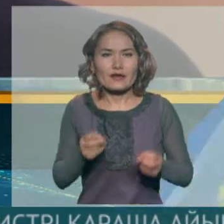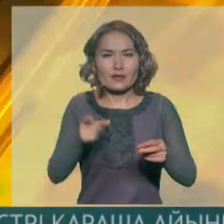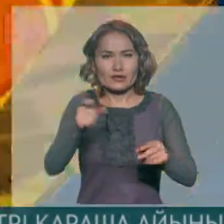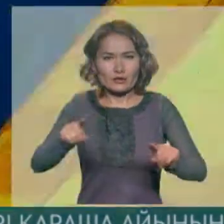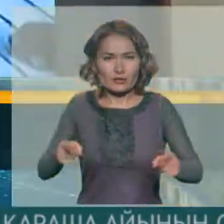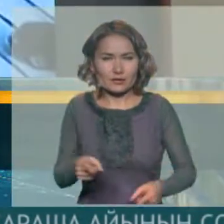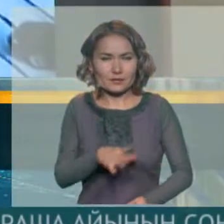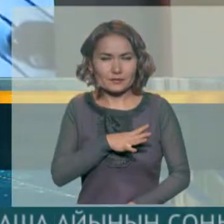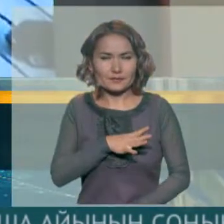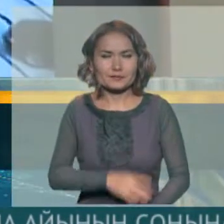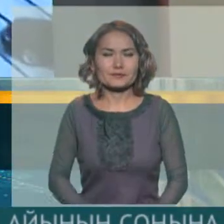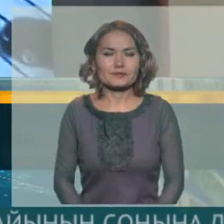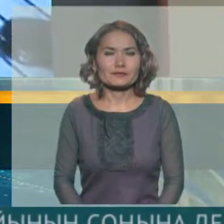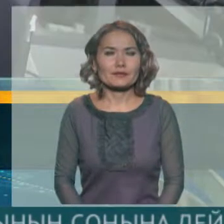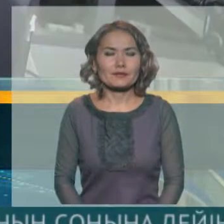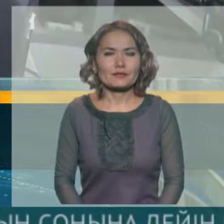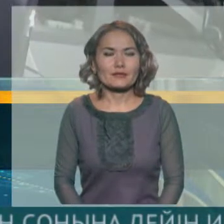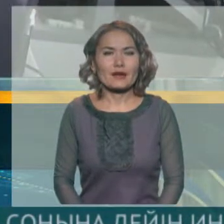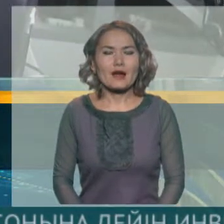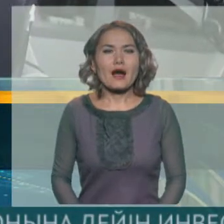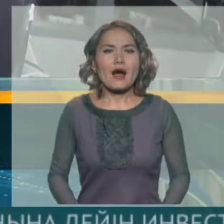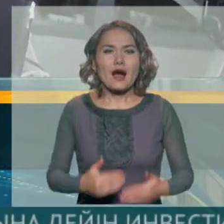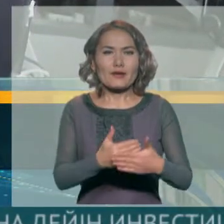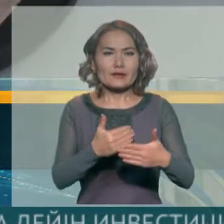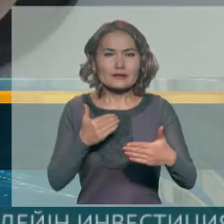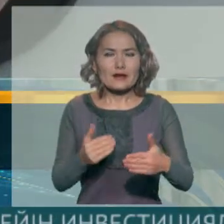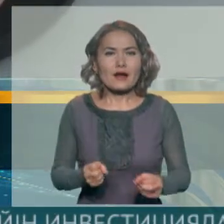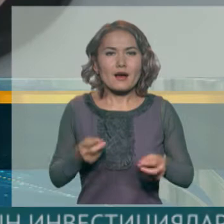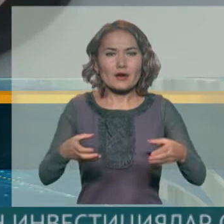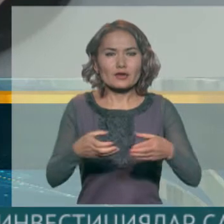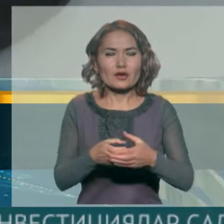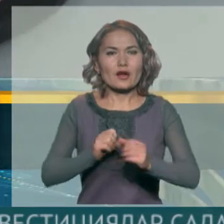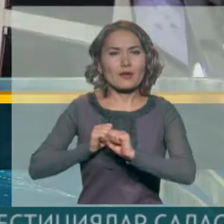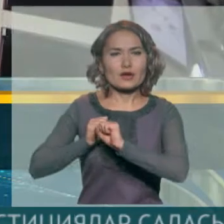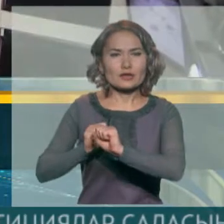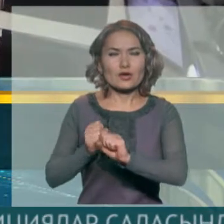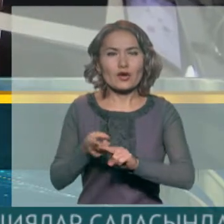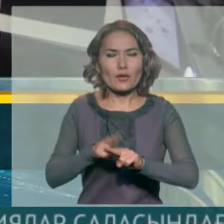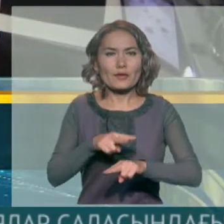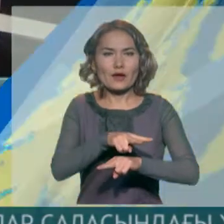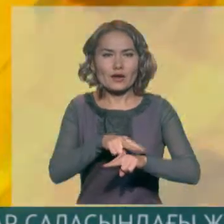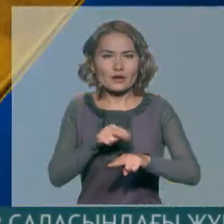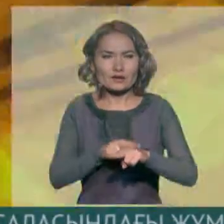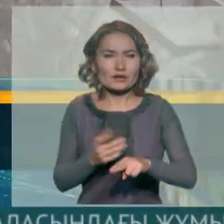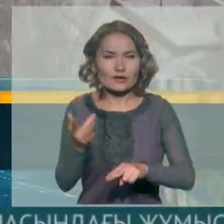көрсетеді. Қылмыстық ахуалдың картасы. Өскеменде бұзақлармен күресудің тың тәсілі қолға